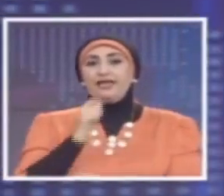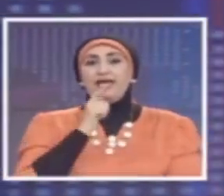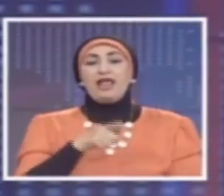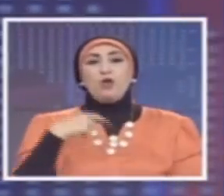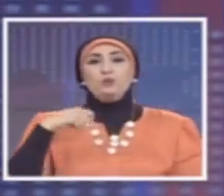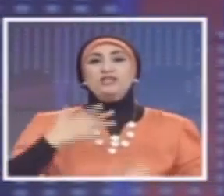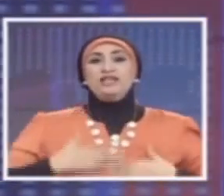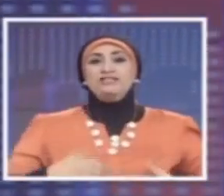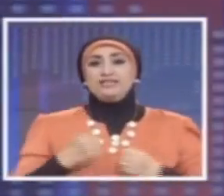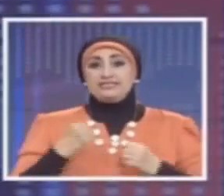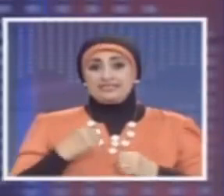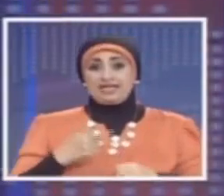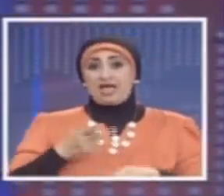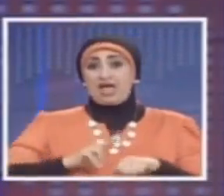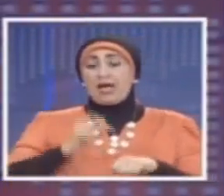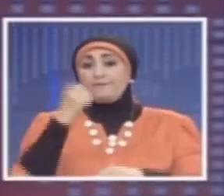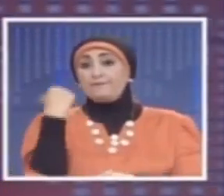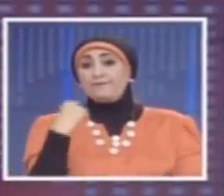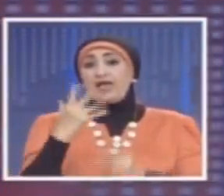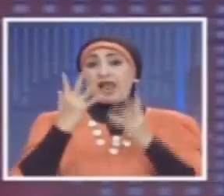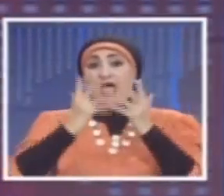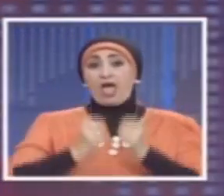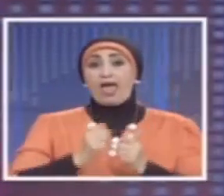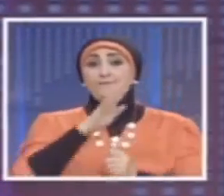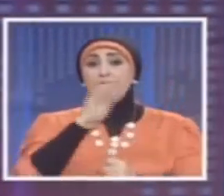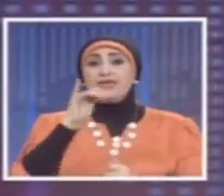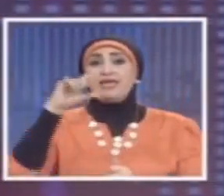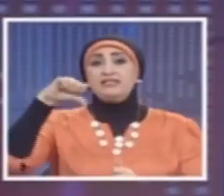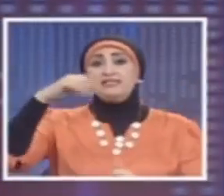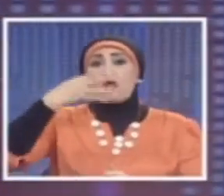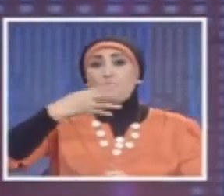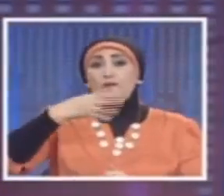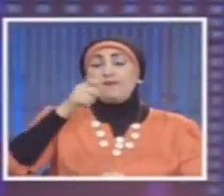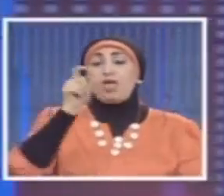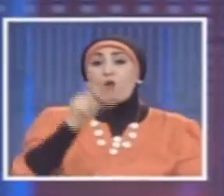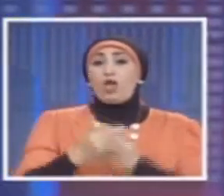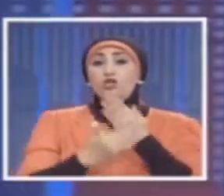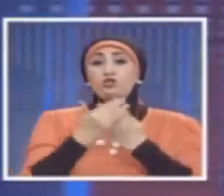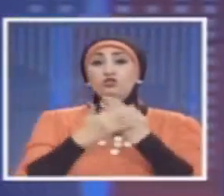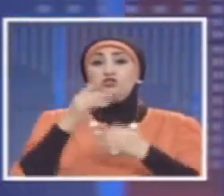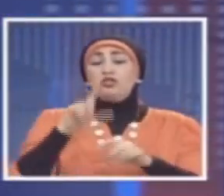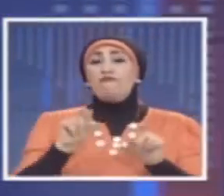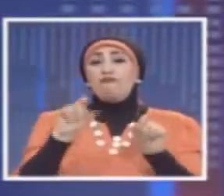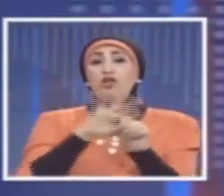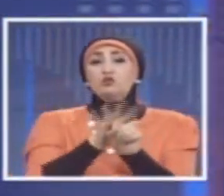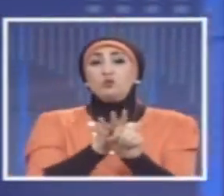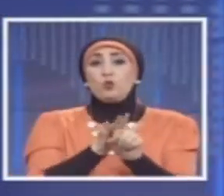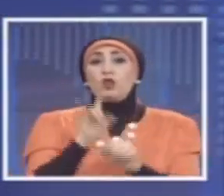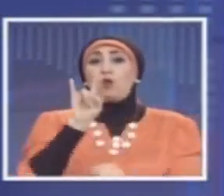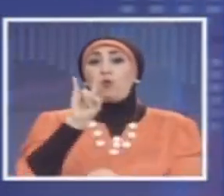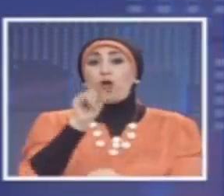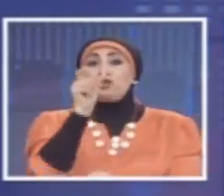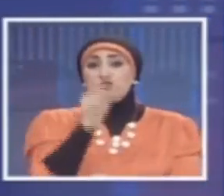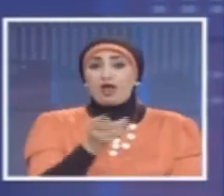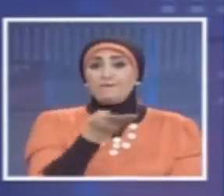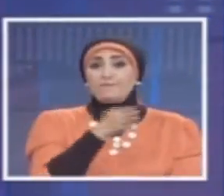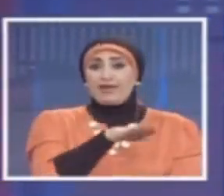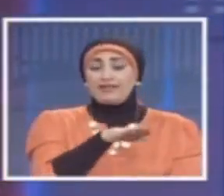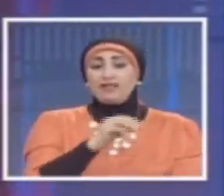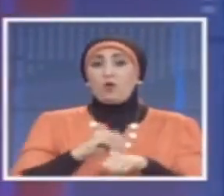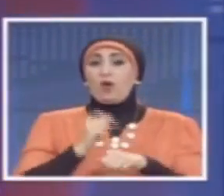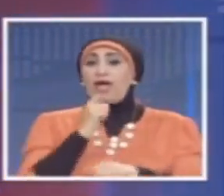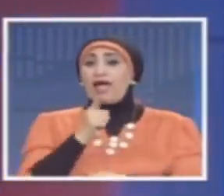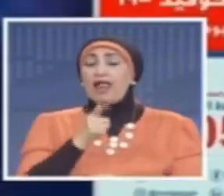أعلنت وزارة الصحة والسكان أمس تسجيل 149 إصابة جديدة بفيروس كورونا و10 حالات وفاة،